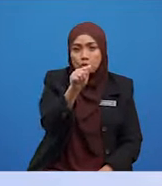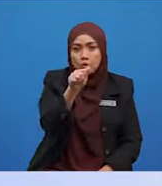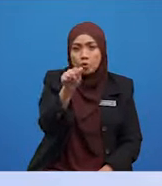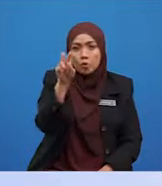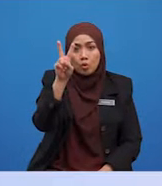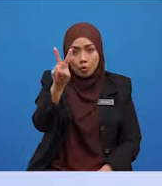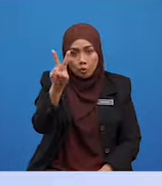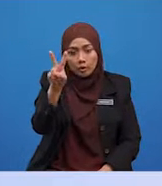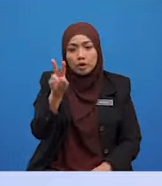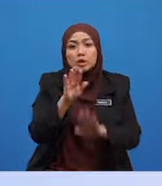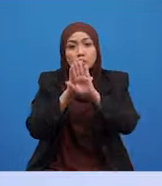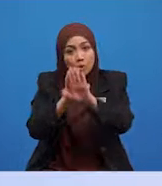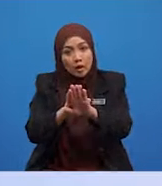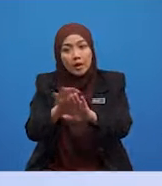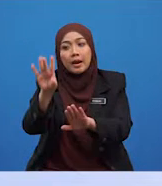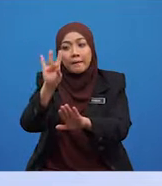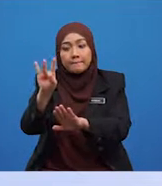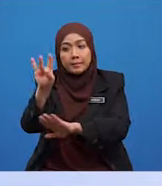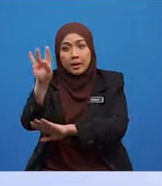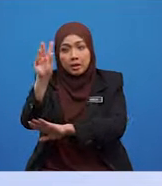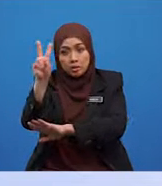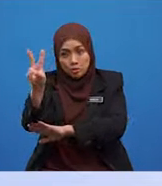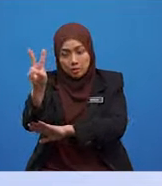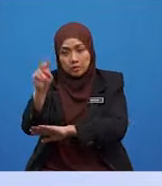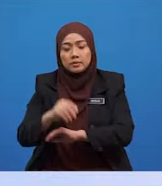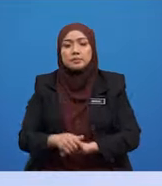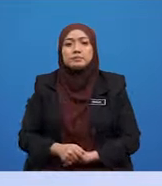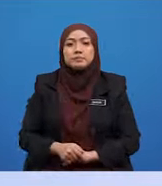kuasa 2 tolak 8 kuasa 2.